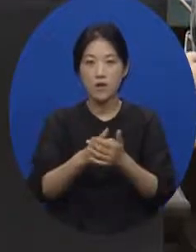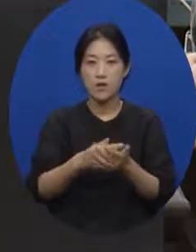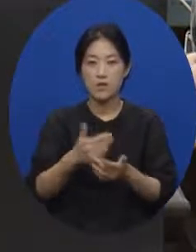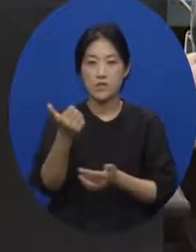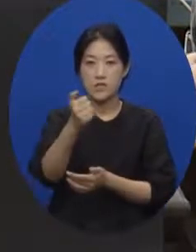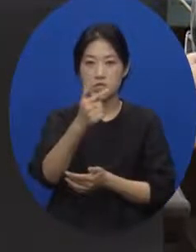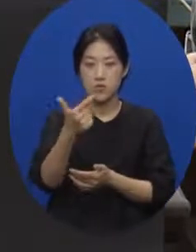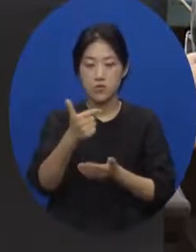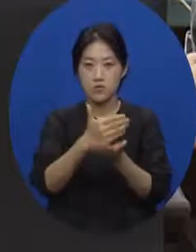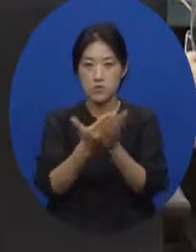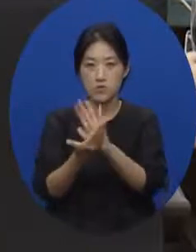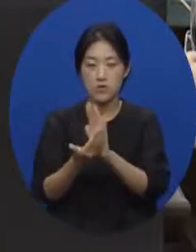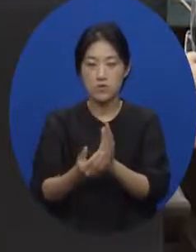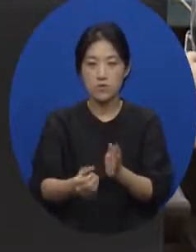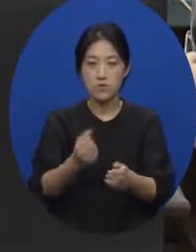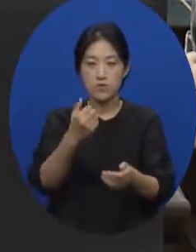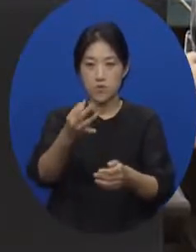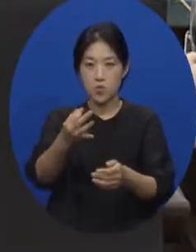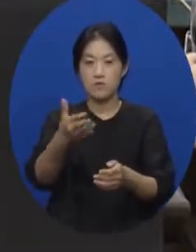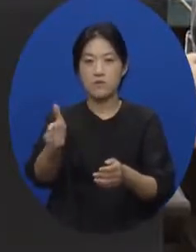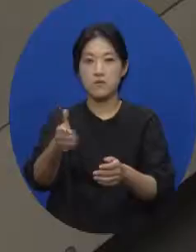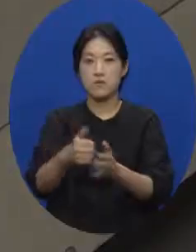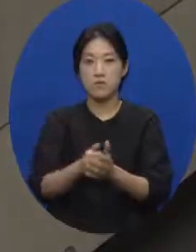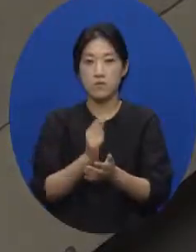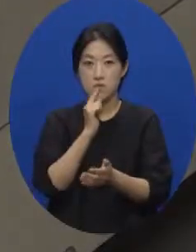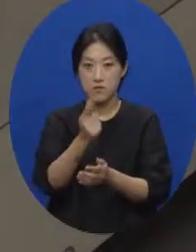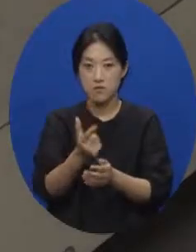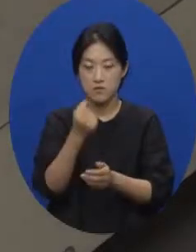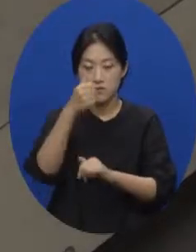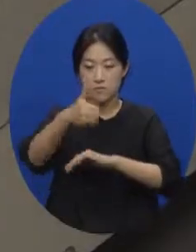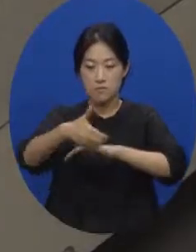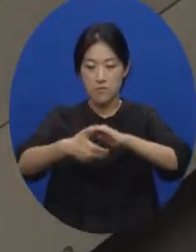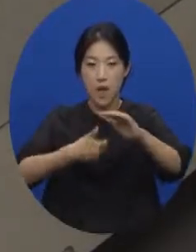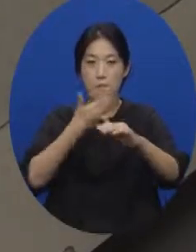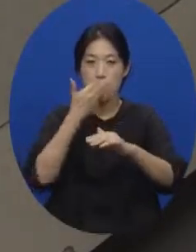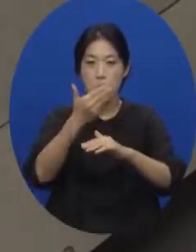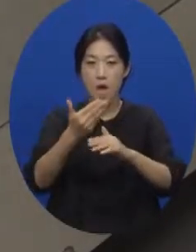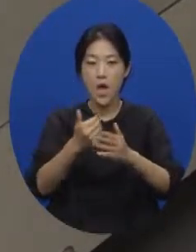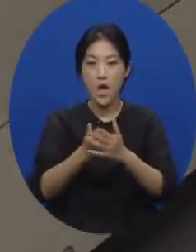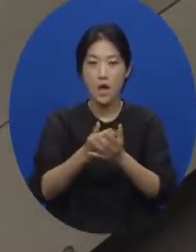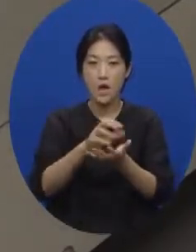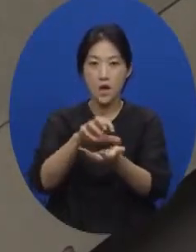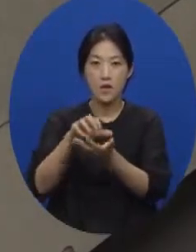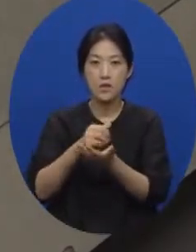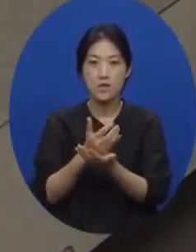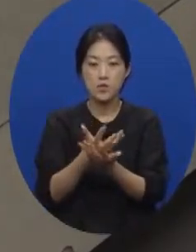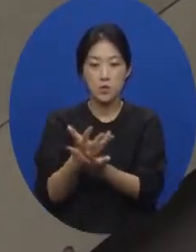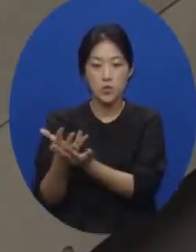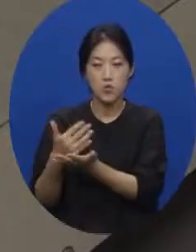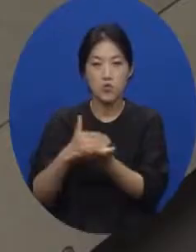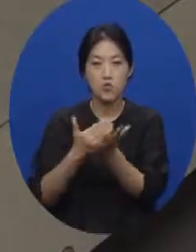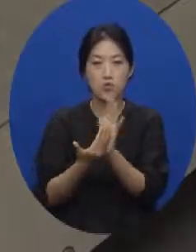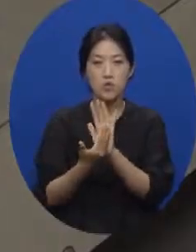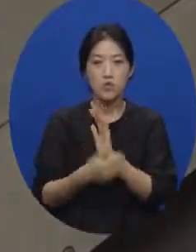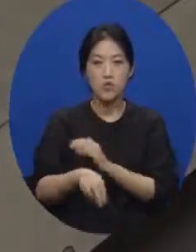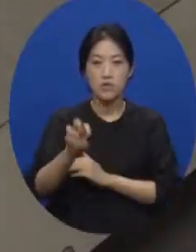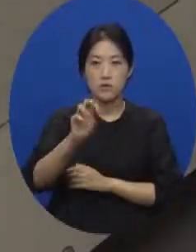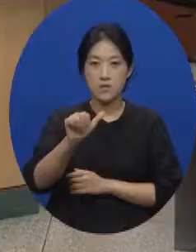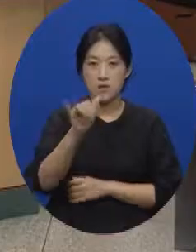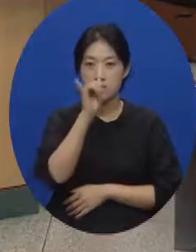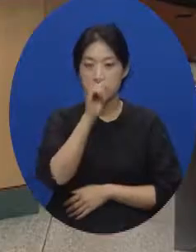무료이며 신청하는 즉시 프린터로 직접 발급받을 수 있는 매너는 35 종에 달합니다